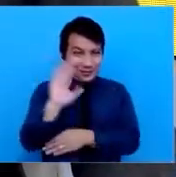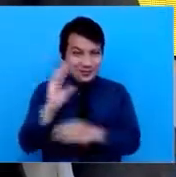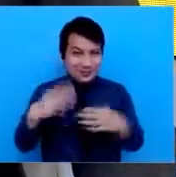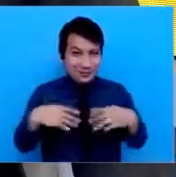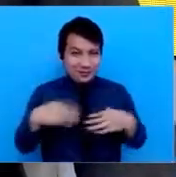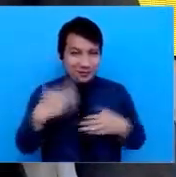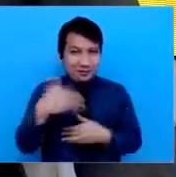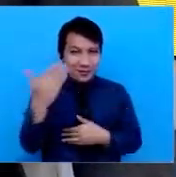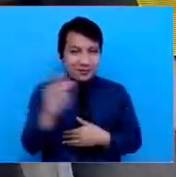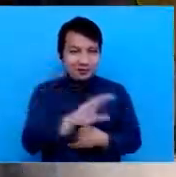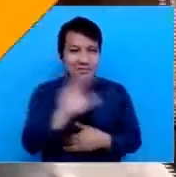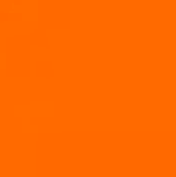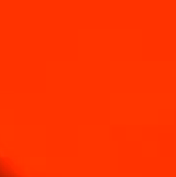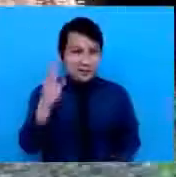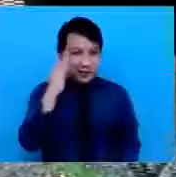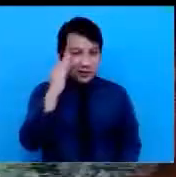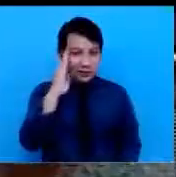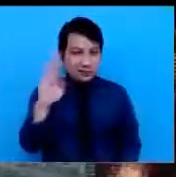Marty Bautista.